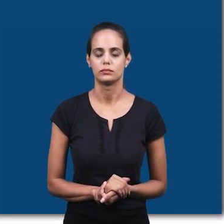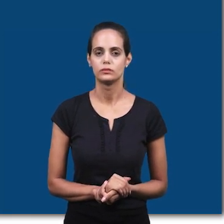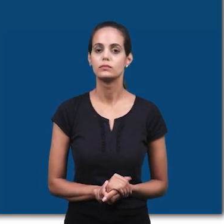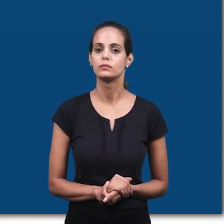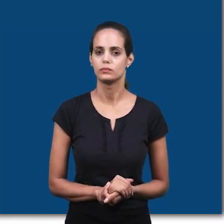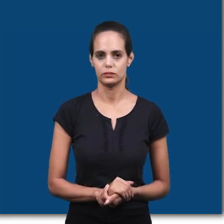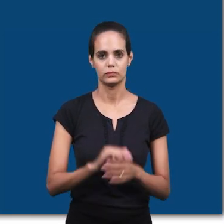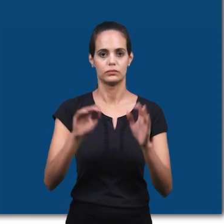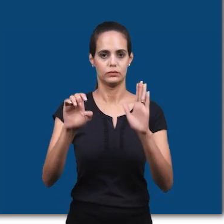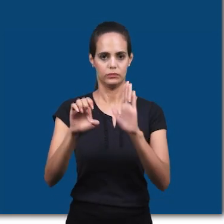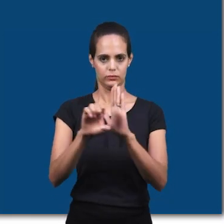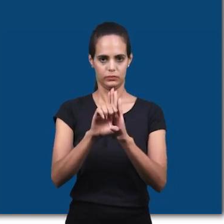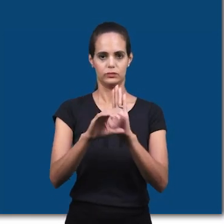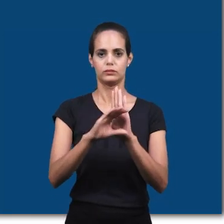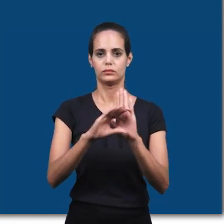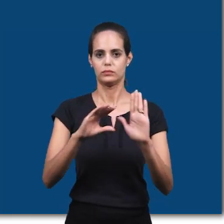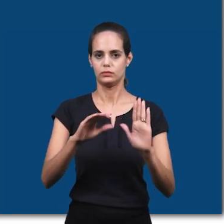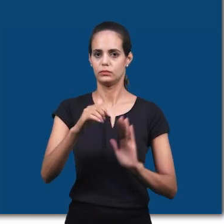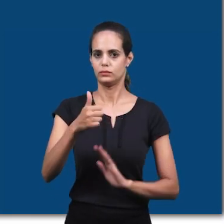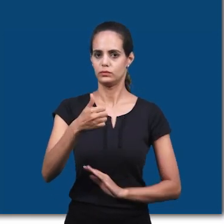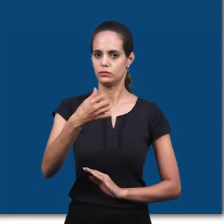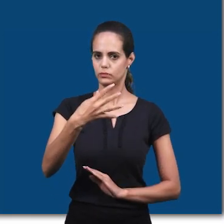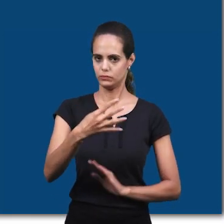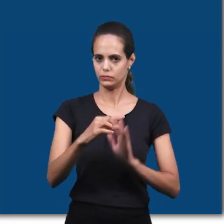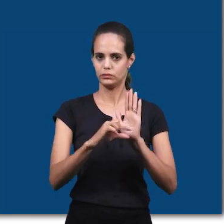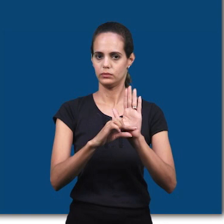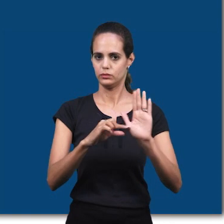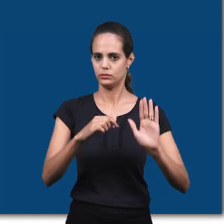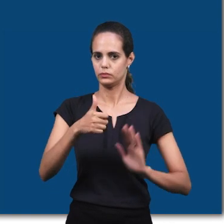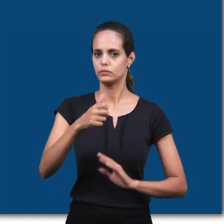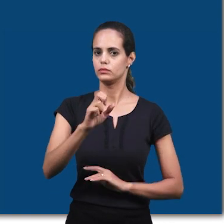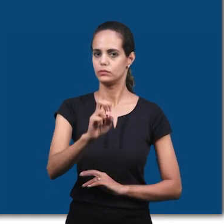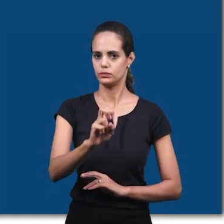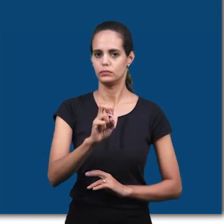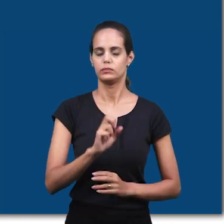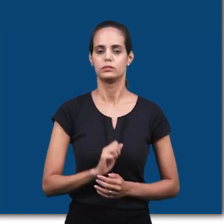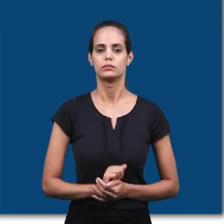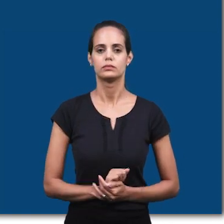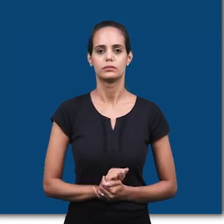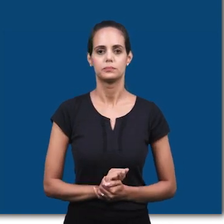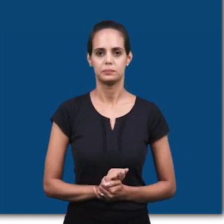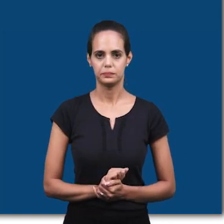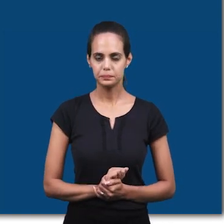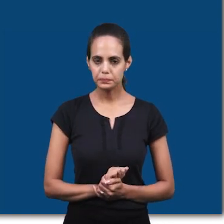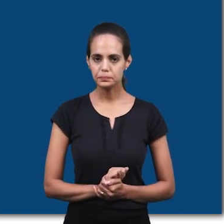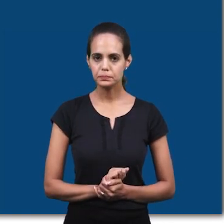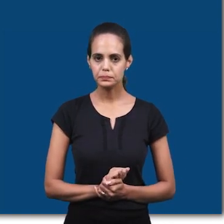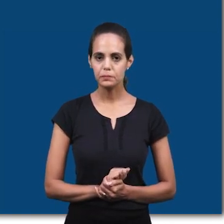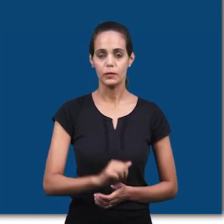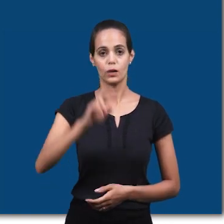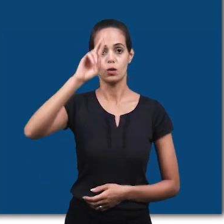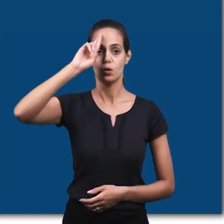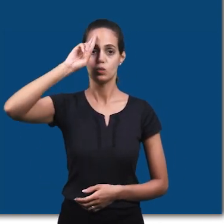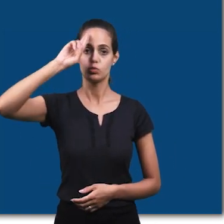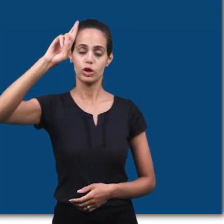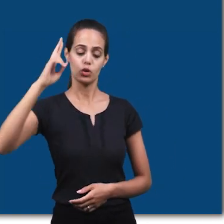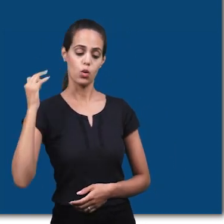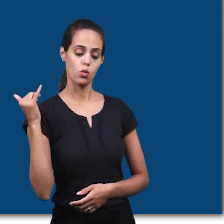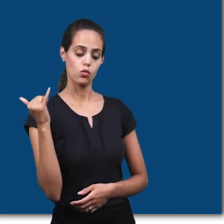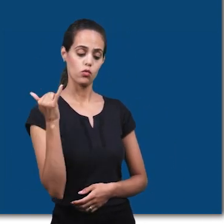Exode, chapitre 14, verset 15. Alors, le Seigneur a dit à